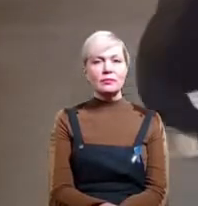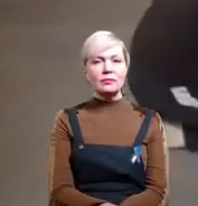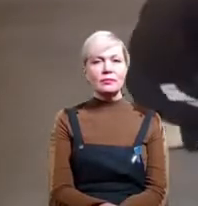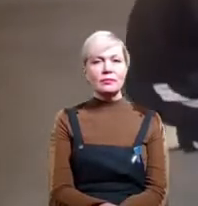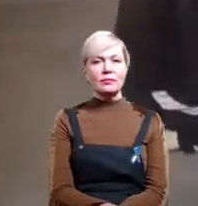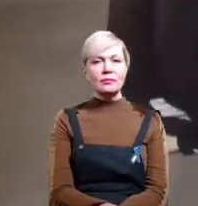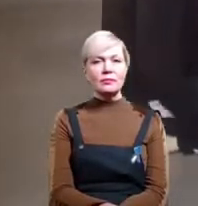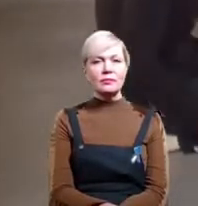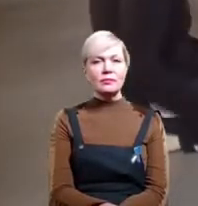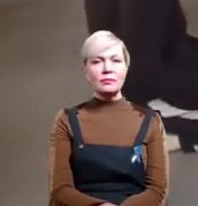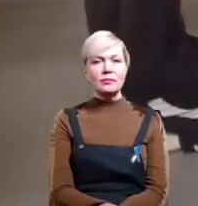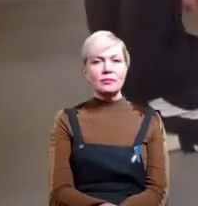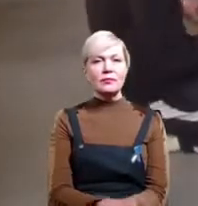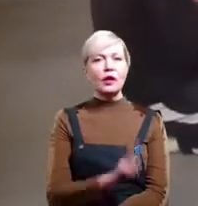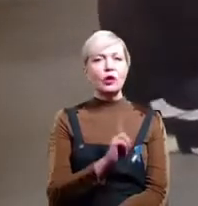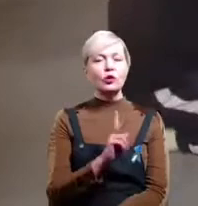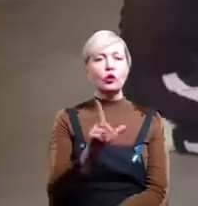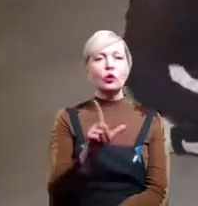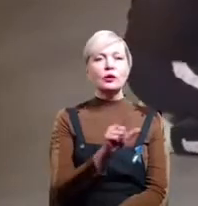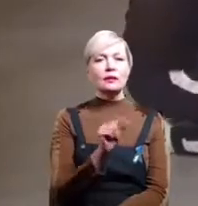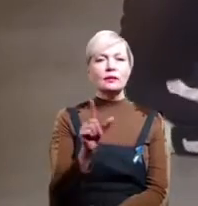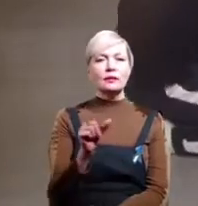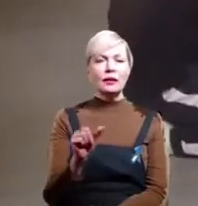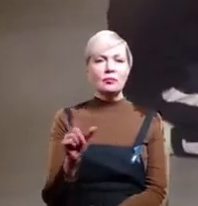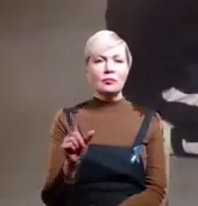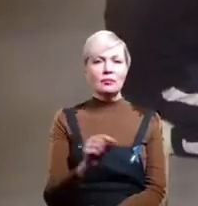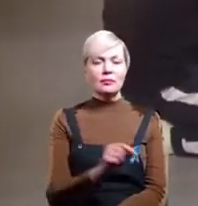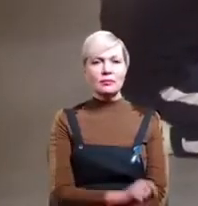вдвоем, кто с кем.